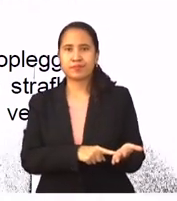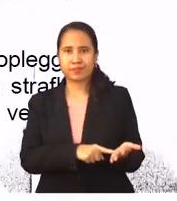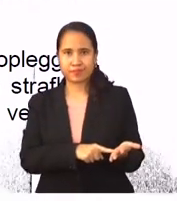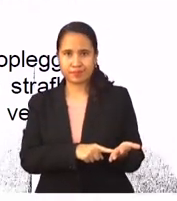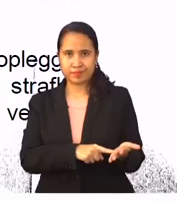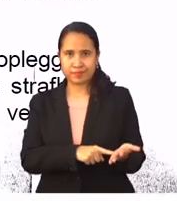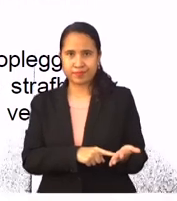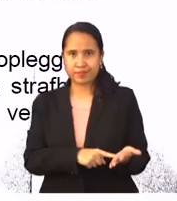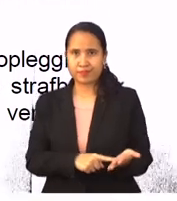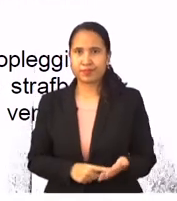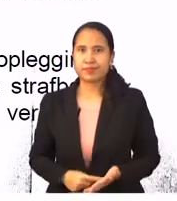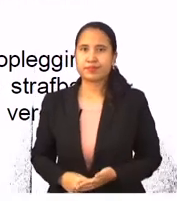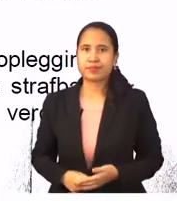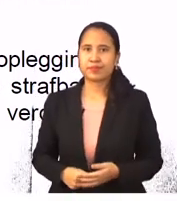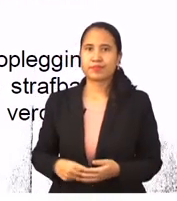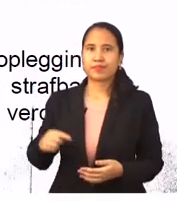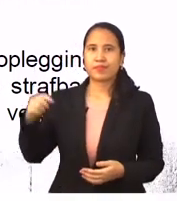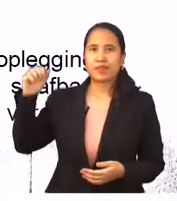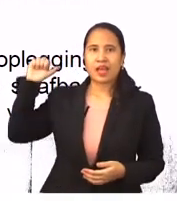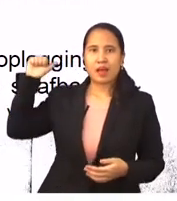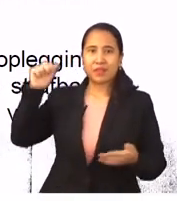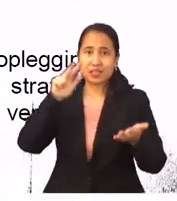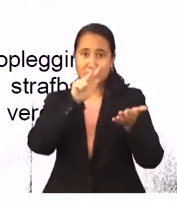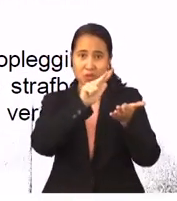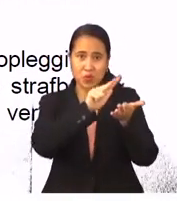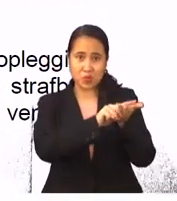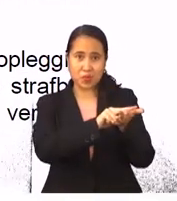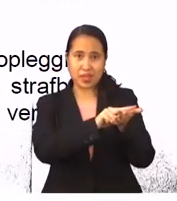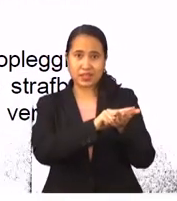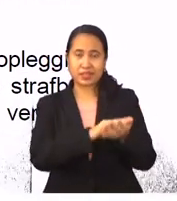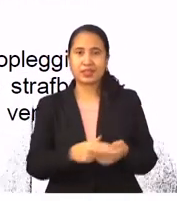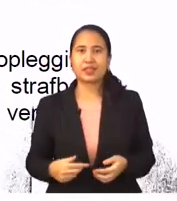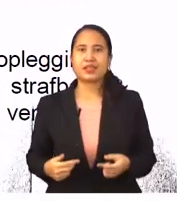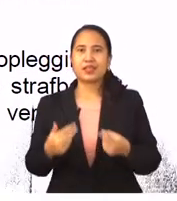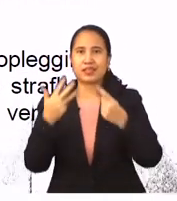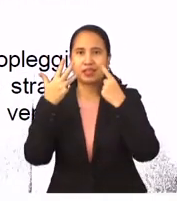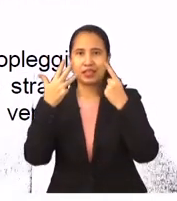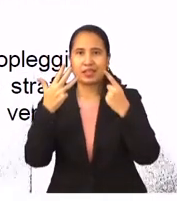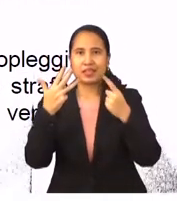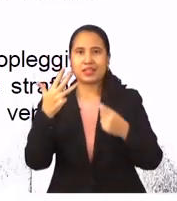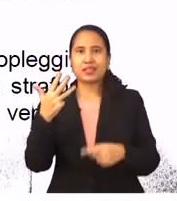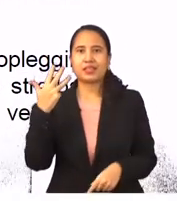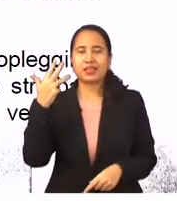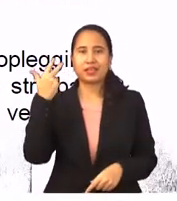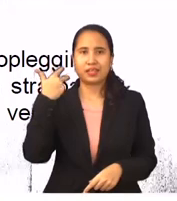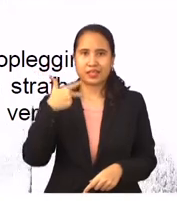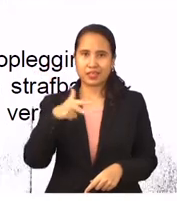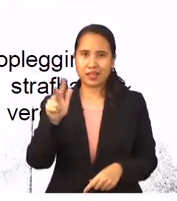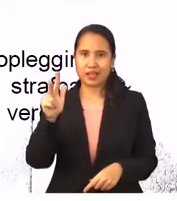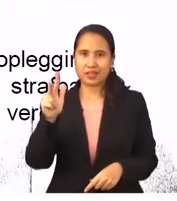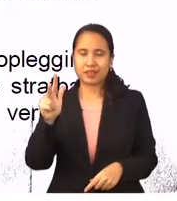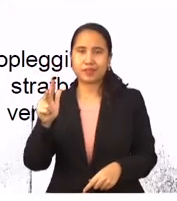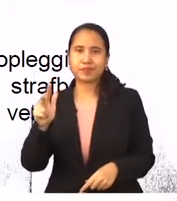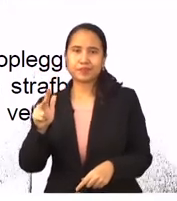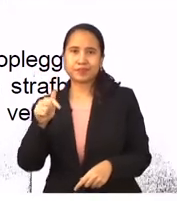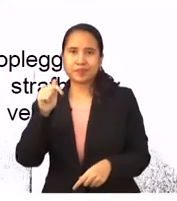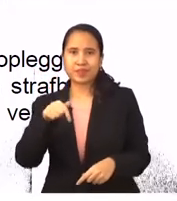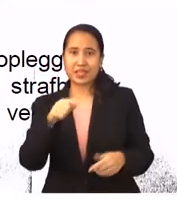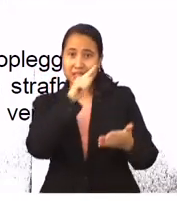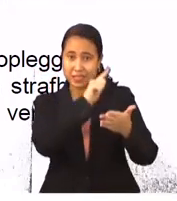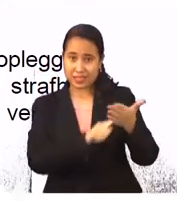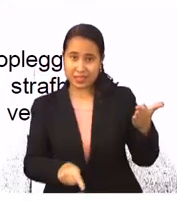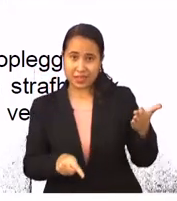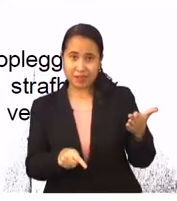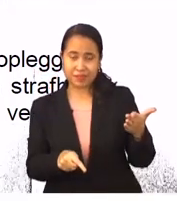De Amnestiewet 1989 sluit de toepassing van amnestie uit in artikel 2, voor zover de genoemde misdrijven